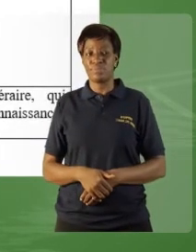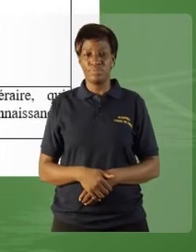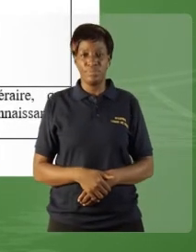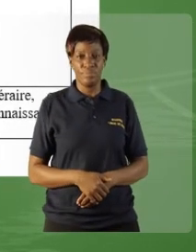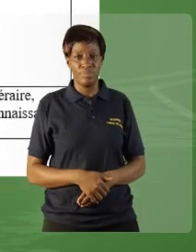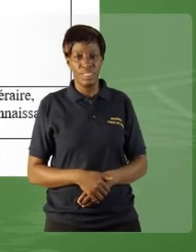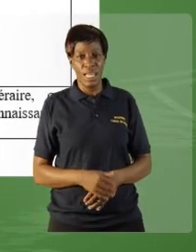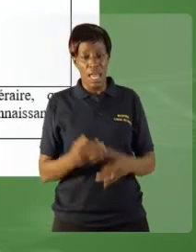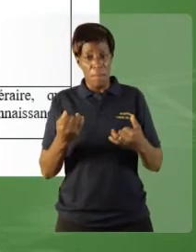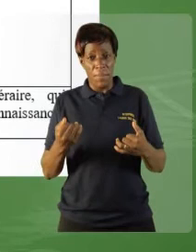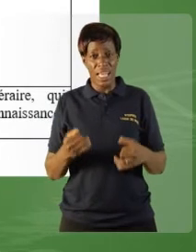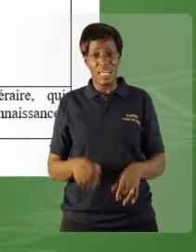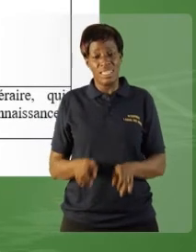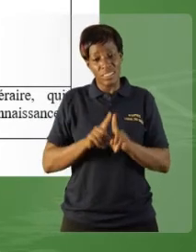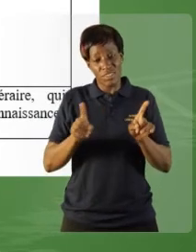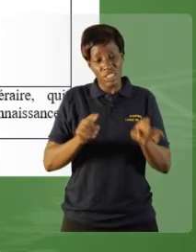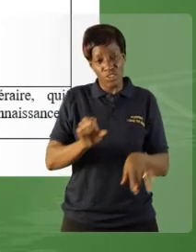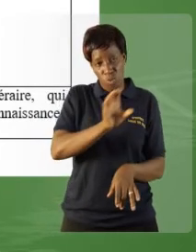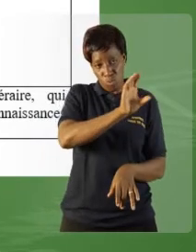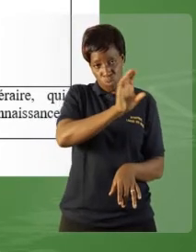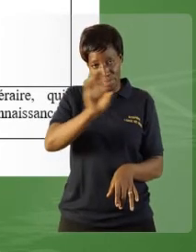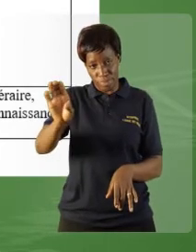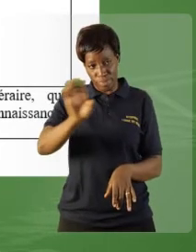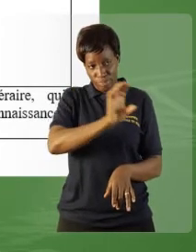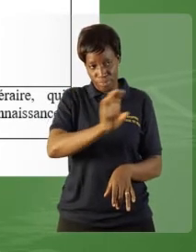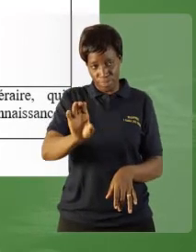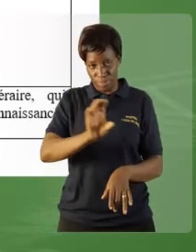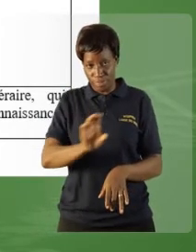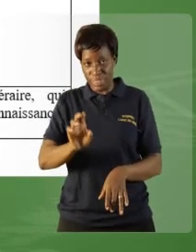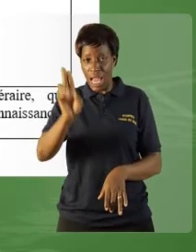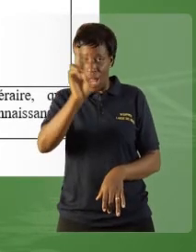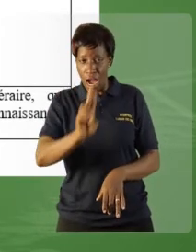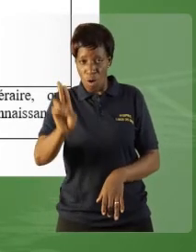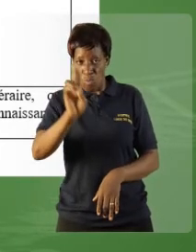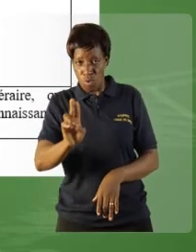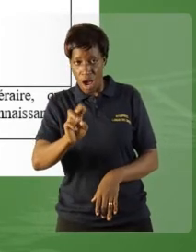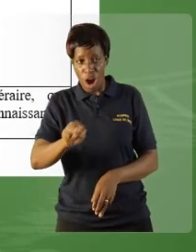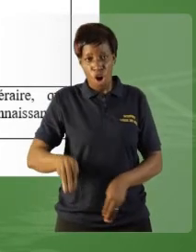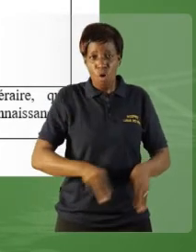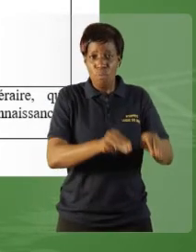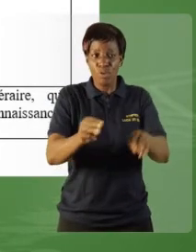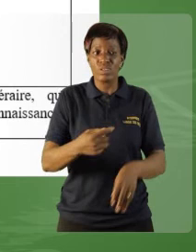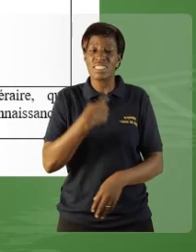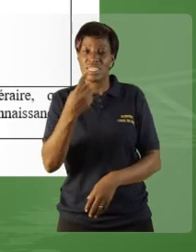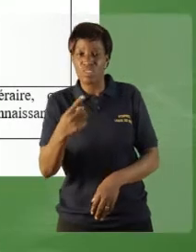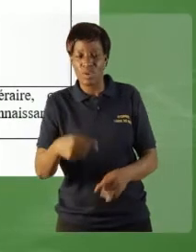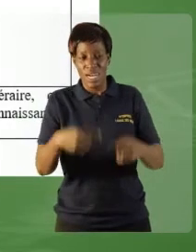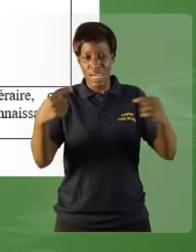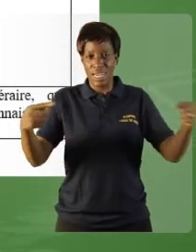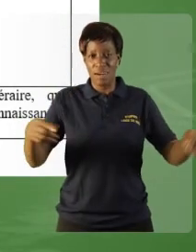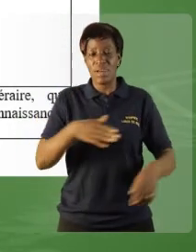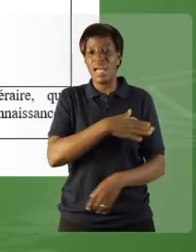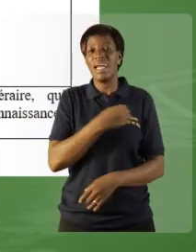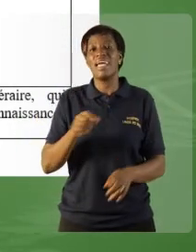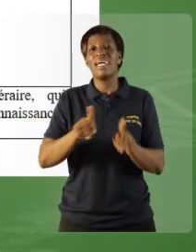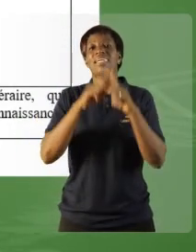Les différentes lignes correspondent aux rubriques emploi, prononciation, grammaire et lexique qui